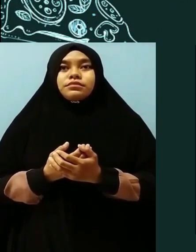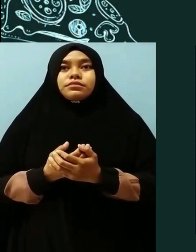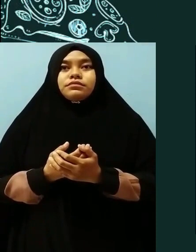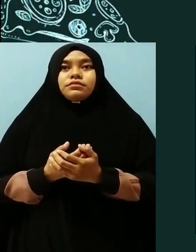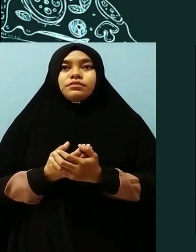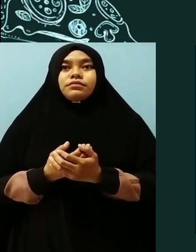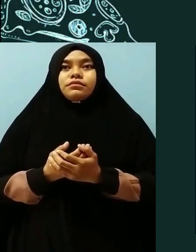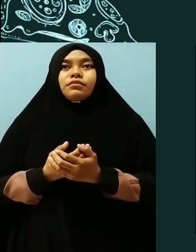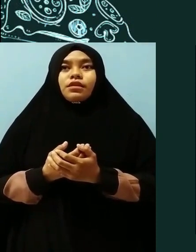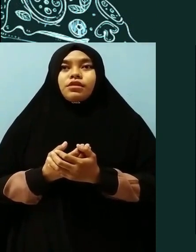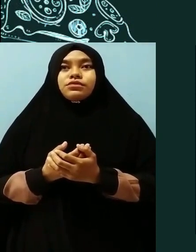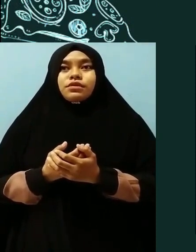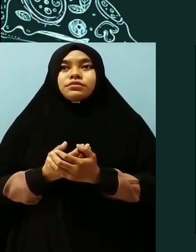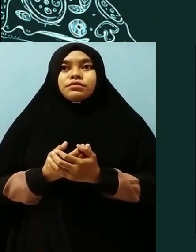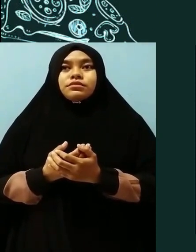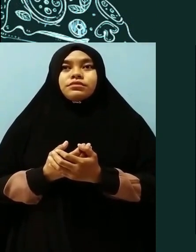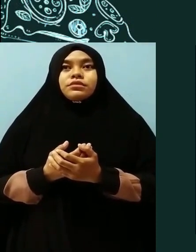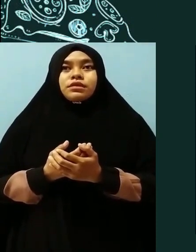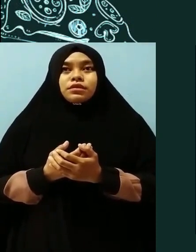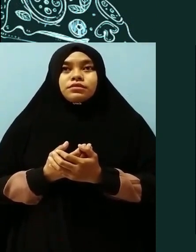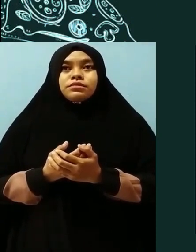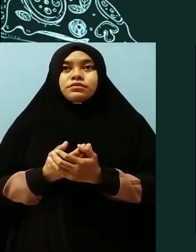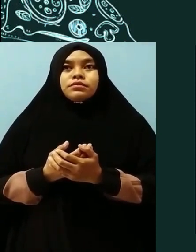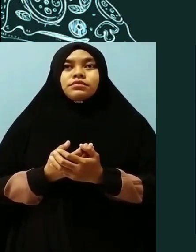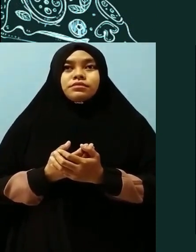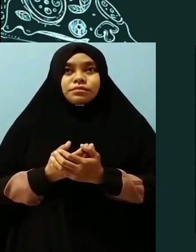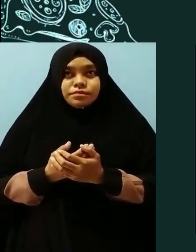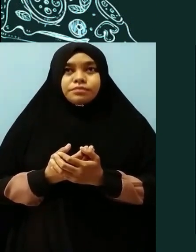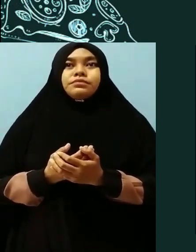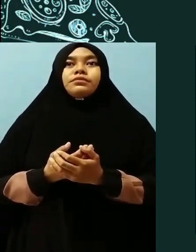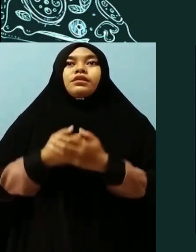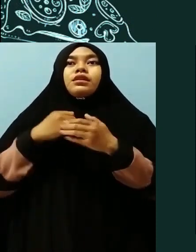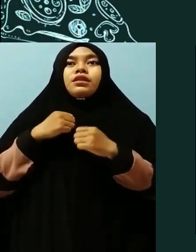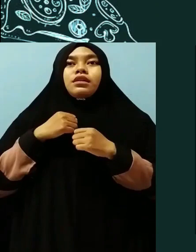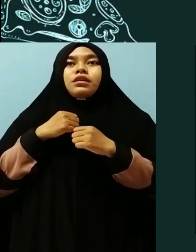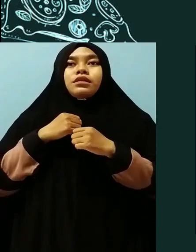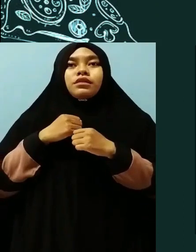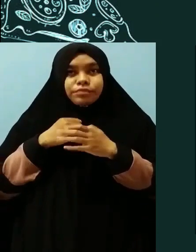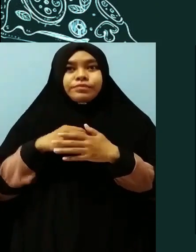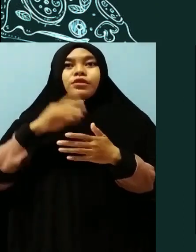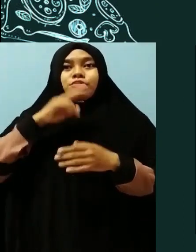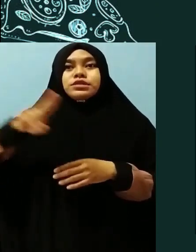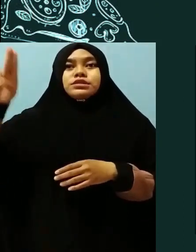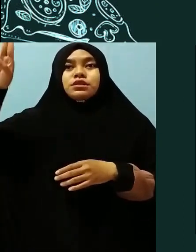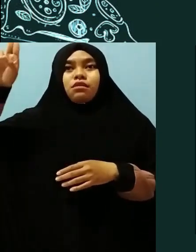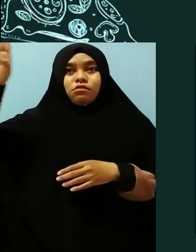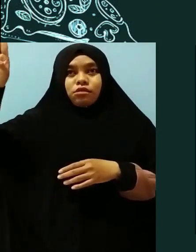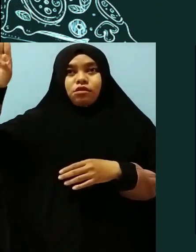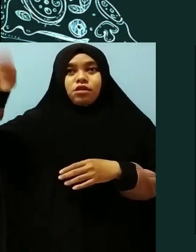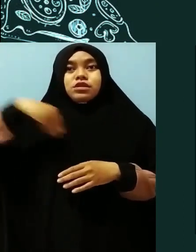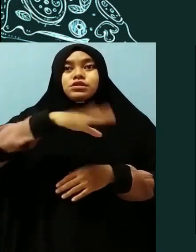Alhamdulillahilladzi at'amana wa saqana wa ja'alana minal